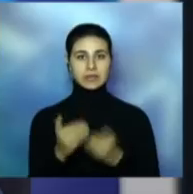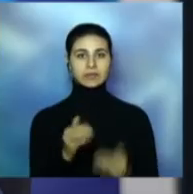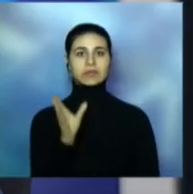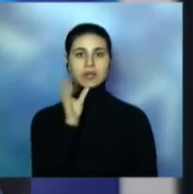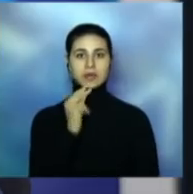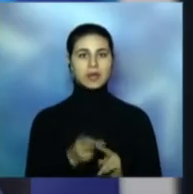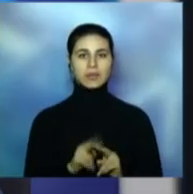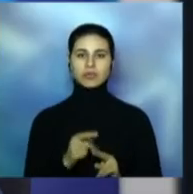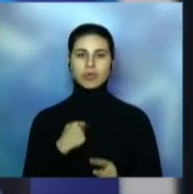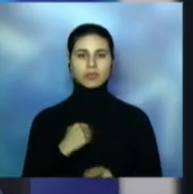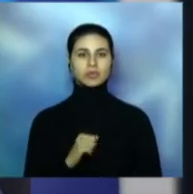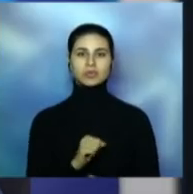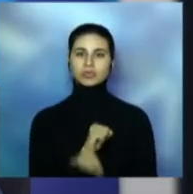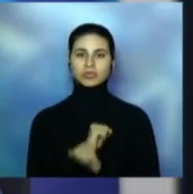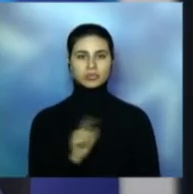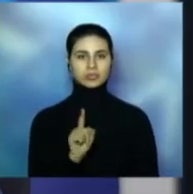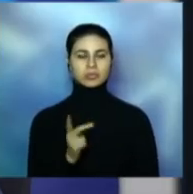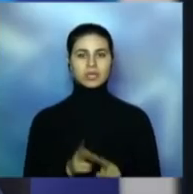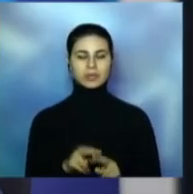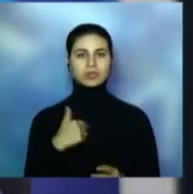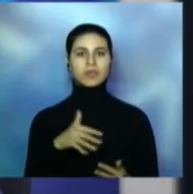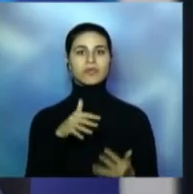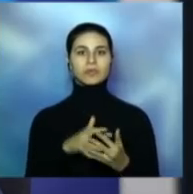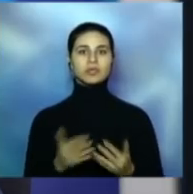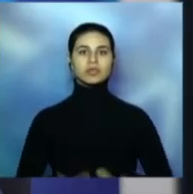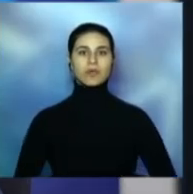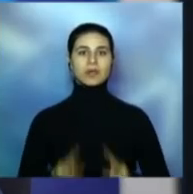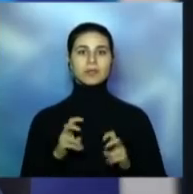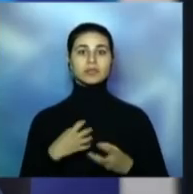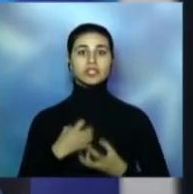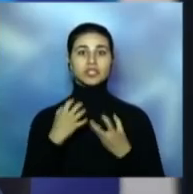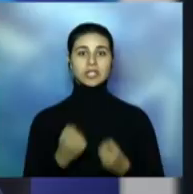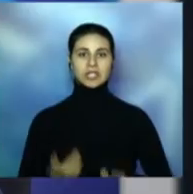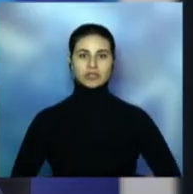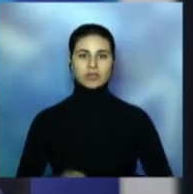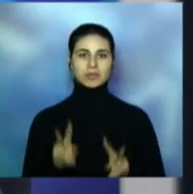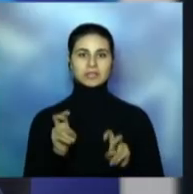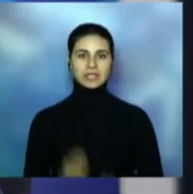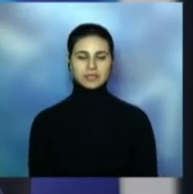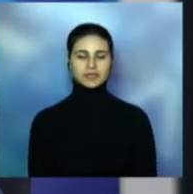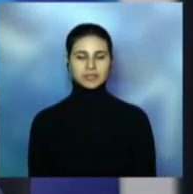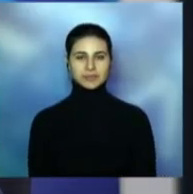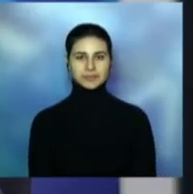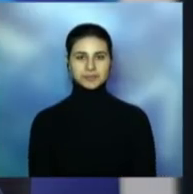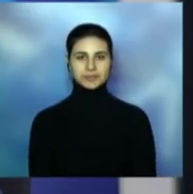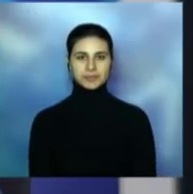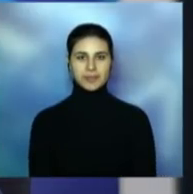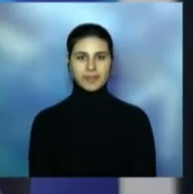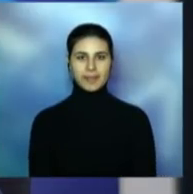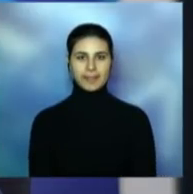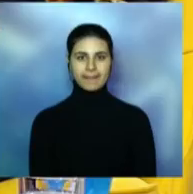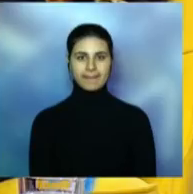გავიწევ, ამიტომ არ უნებდები ცხოვრებას და ამიტომ ვიბრძვი ცხოვრებისათვის, ჯანსაღი ცხოვრებისათვის ვიბრძვი. მე